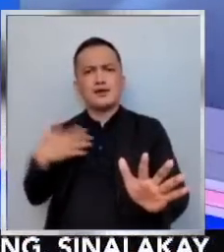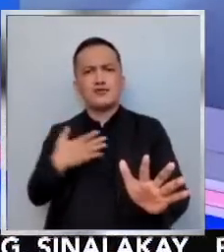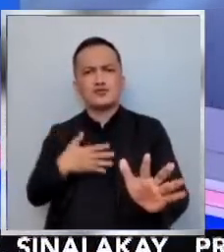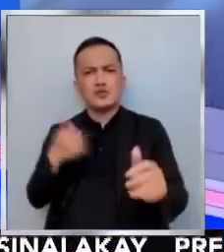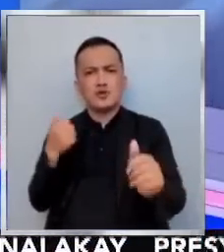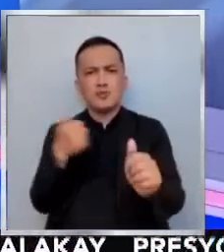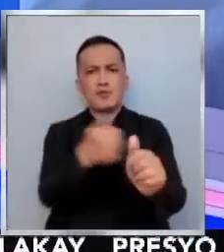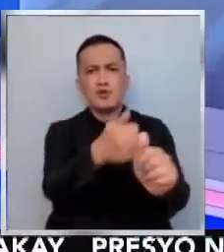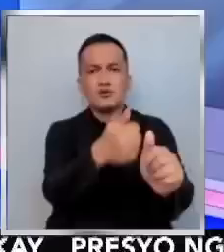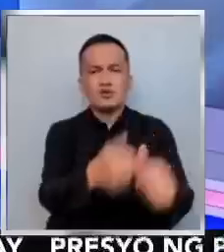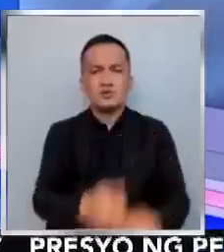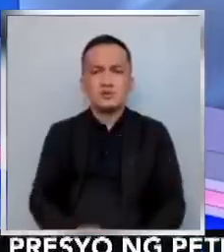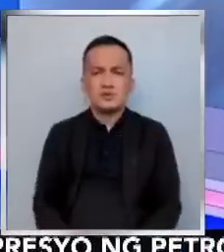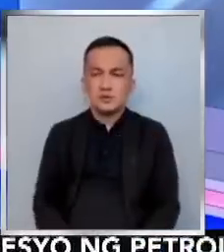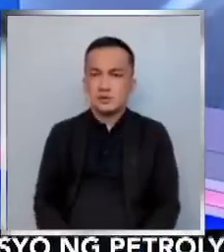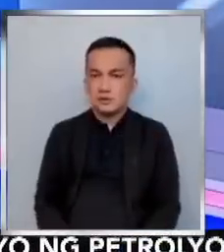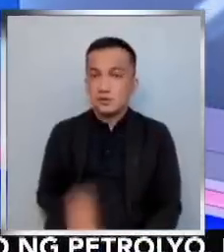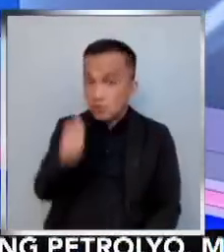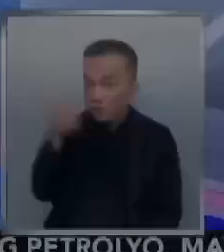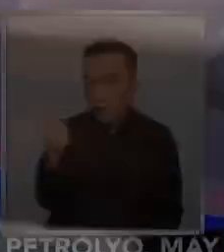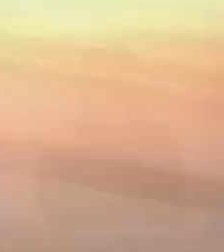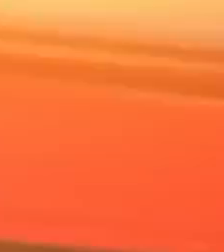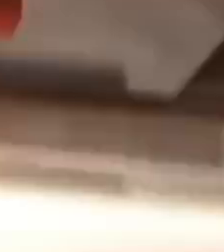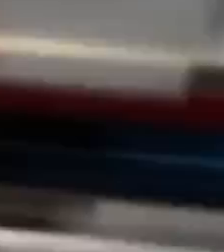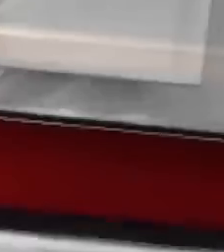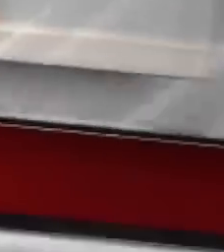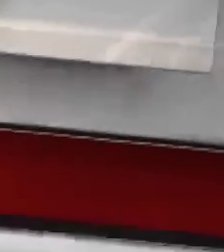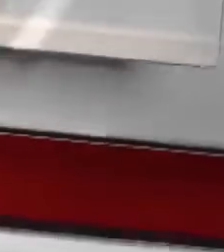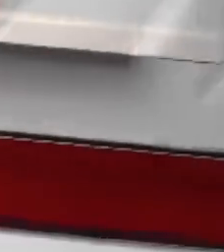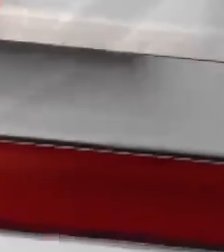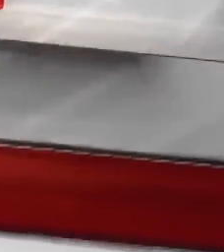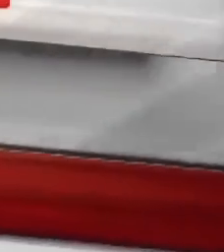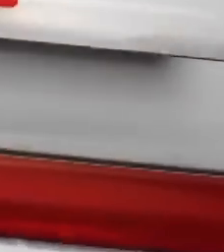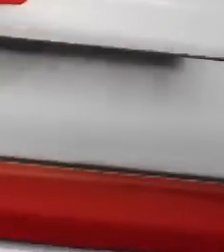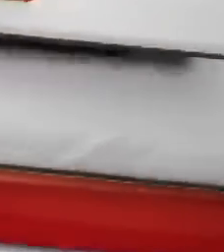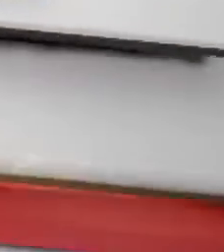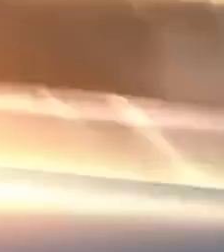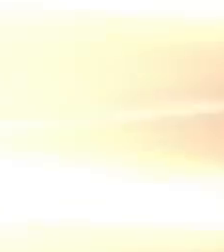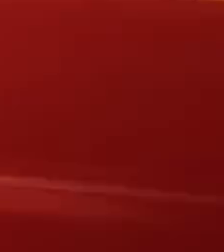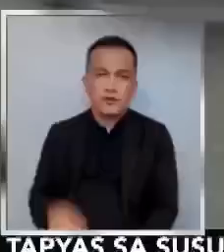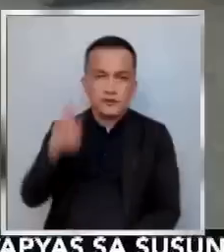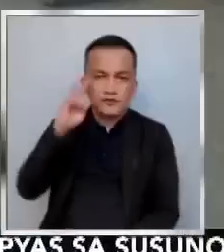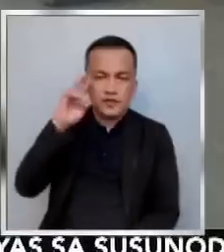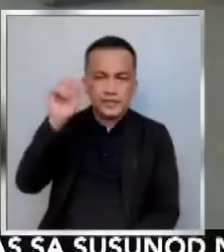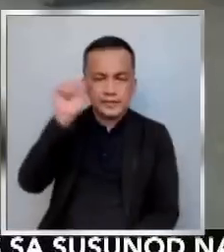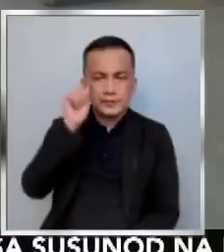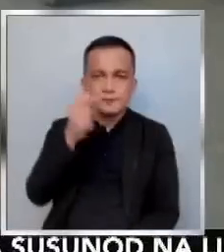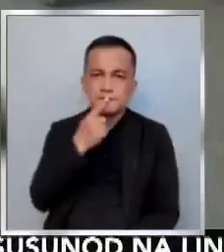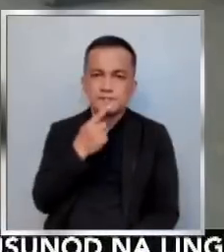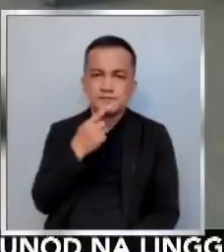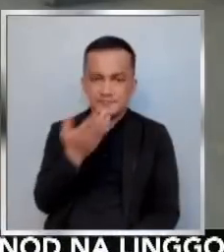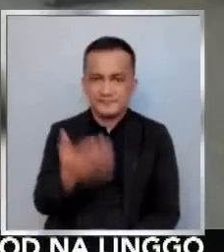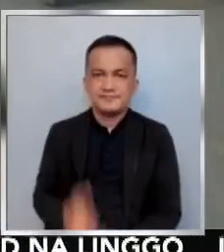madaling araw pa lang, nakapila na. At nakatutok live si Bon Aquino. Bon!